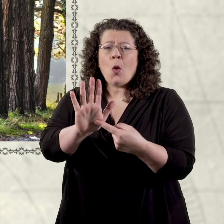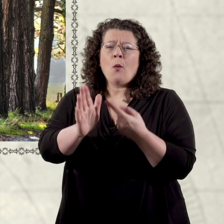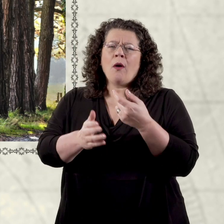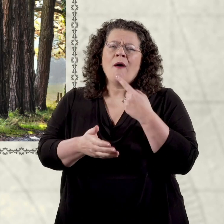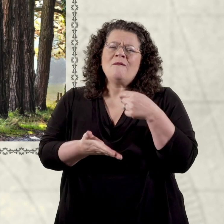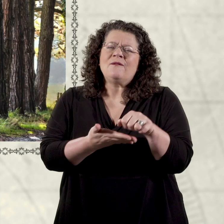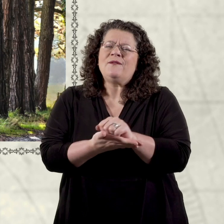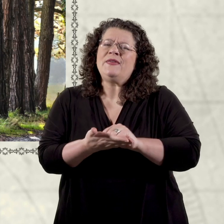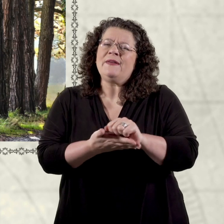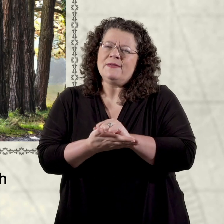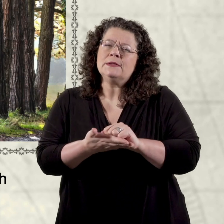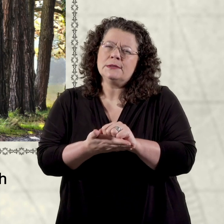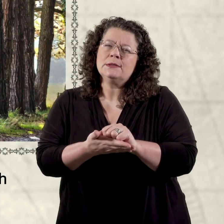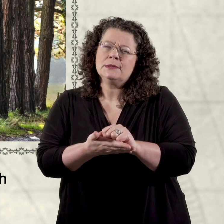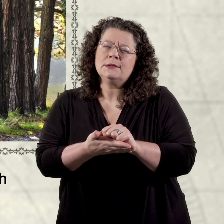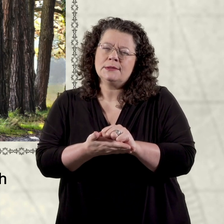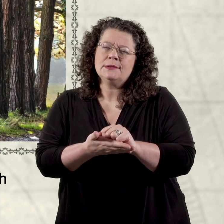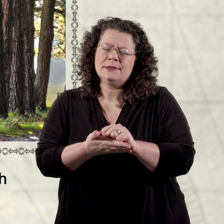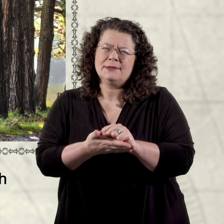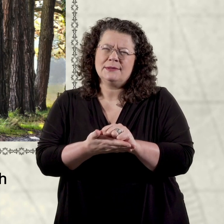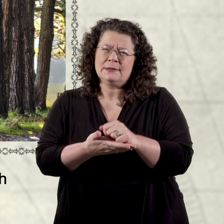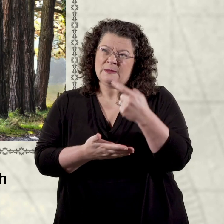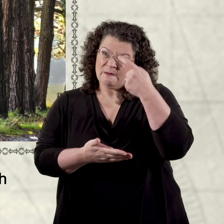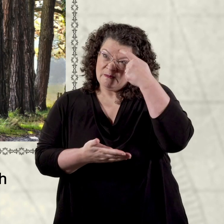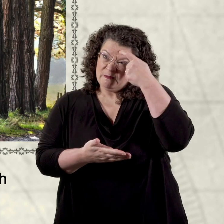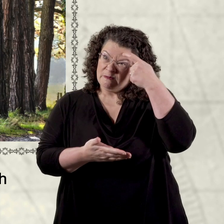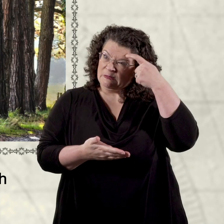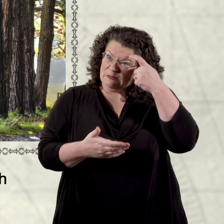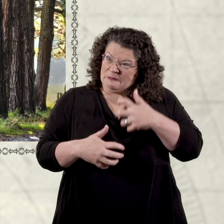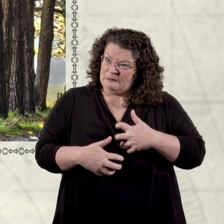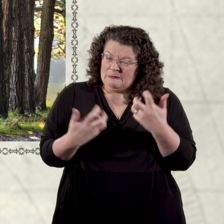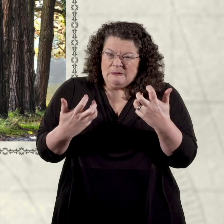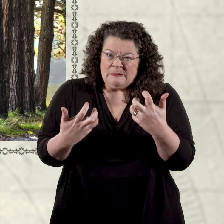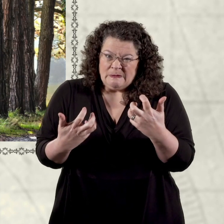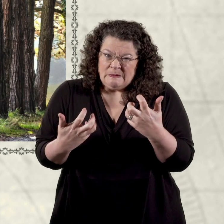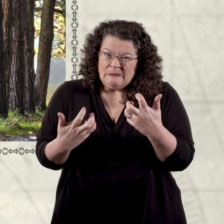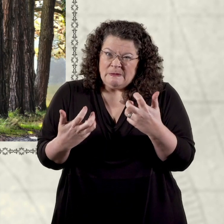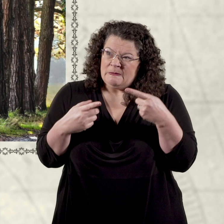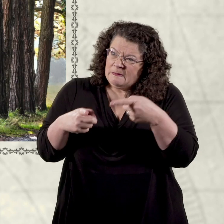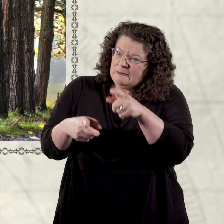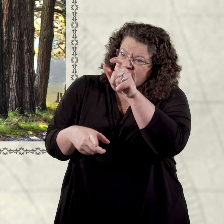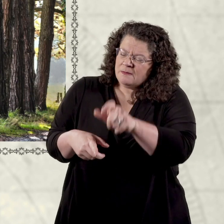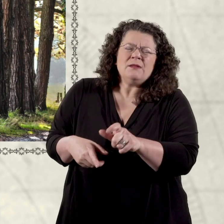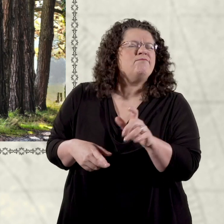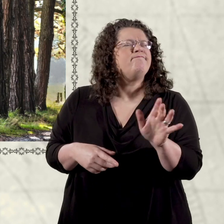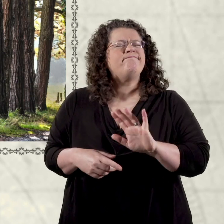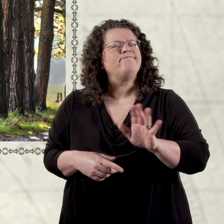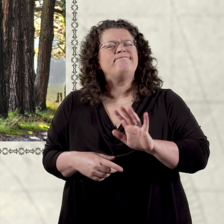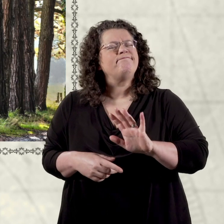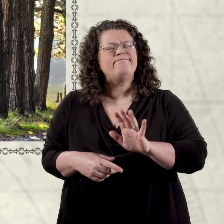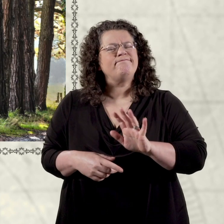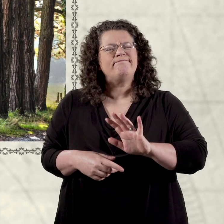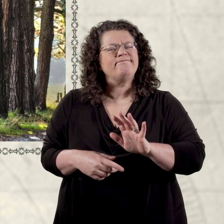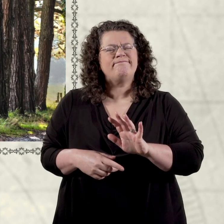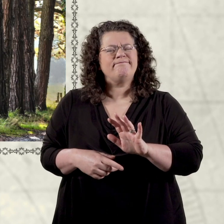blaen? Bod rhywun yn gwneud rhywbeth drwg i ni, da ni'n penderfynu peidio dal dig